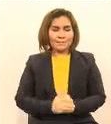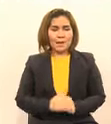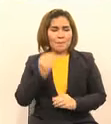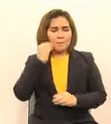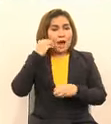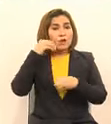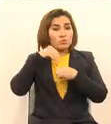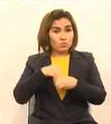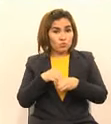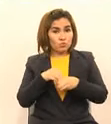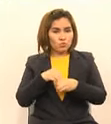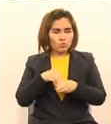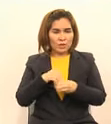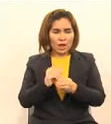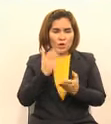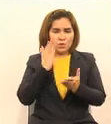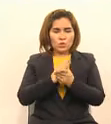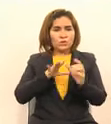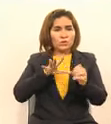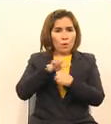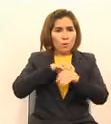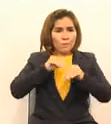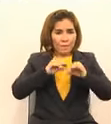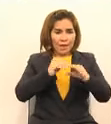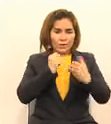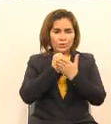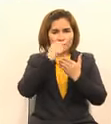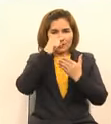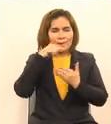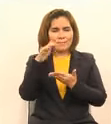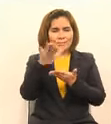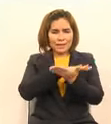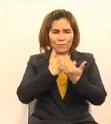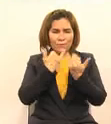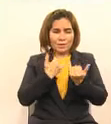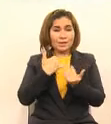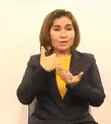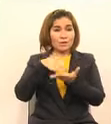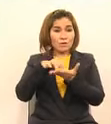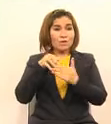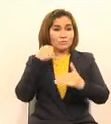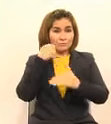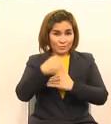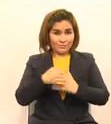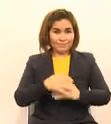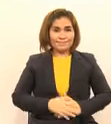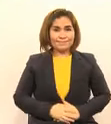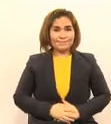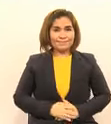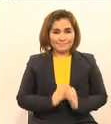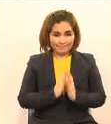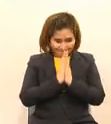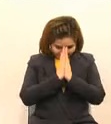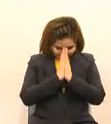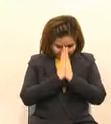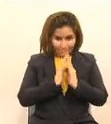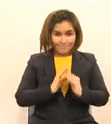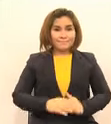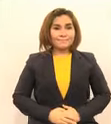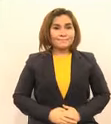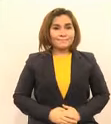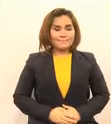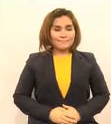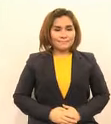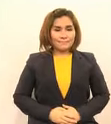บ้านนะครับหยุดเชื้อเพื่อชาตินะครับวันนี้ขออนุญาตจบการแถลงข่าวนักกระทรวงสาธารณสุขเพียงเท่านี้ครับขอบคุณมากครับสวัสดีครับ